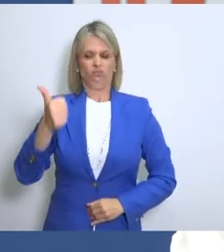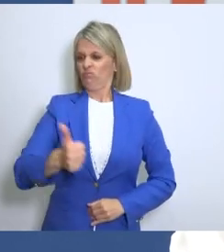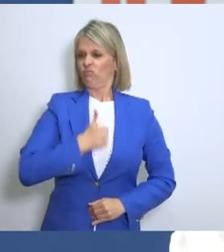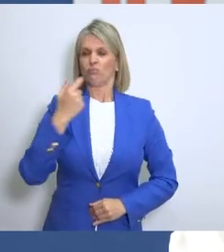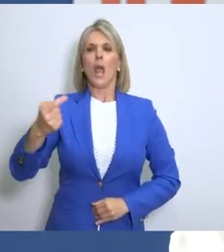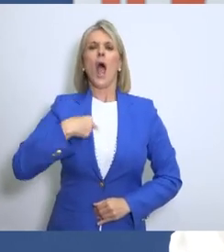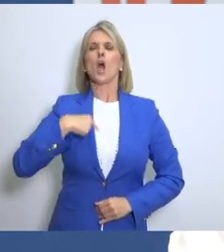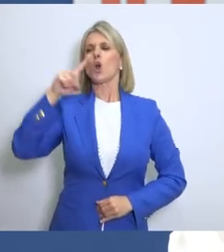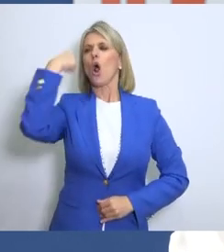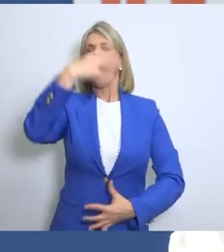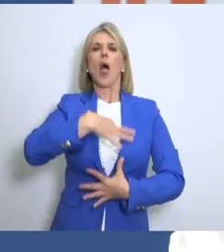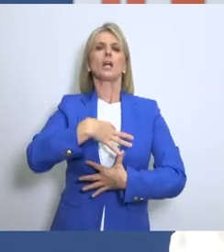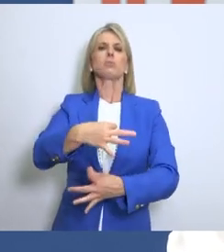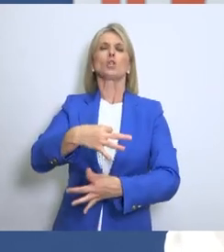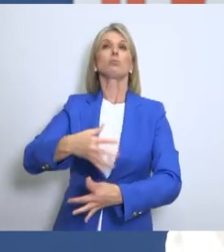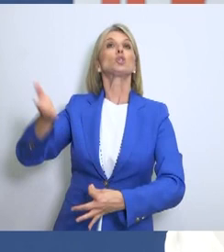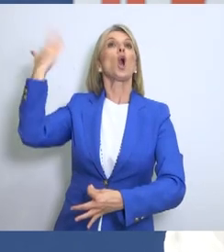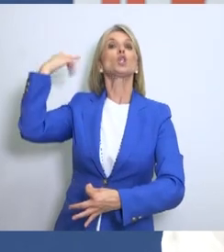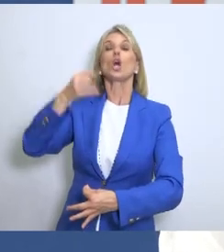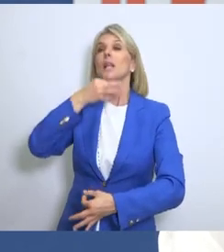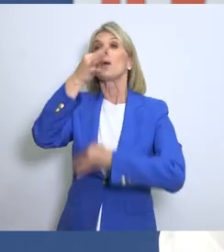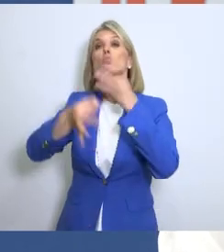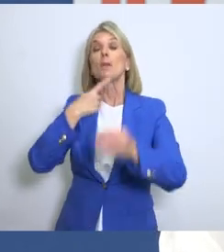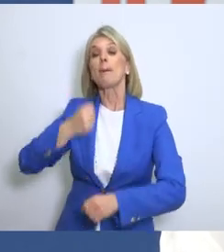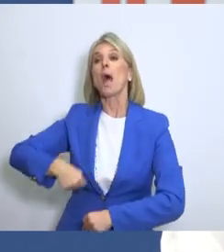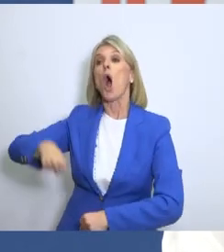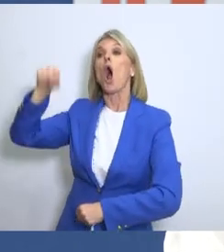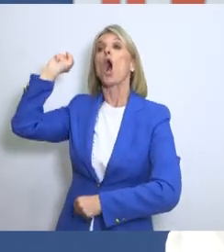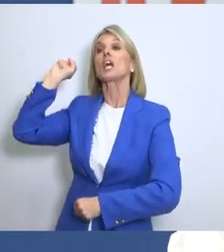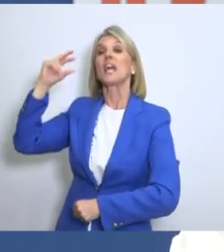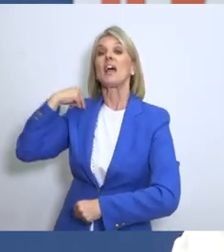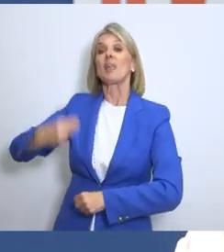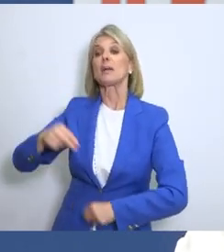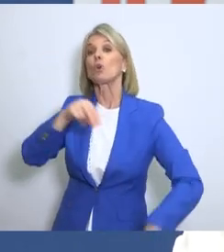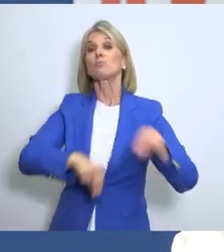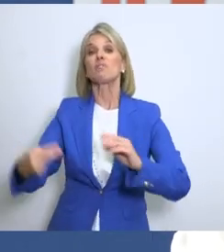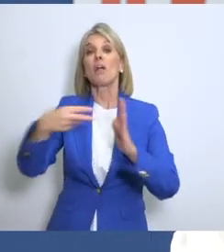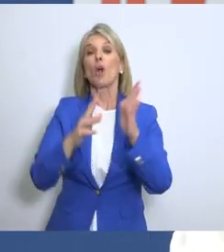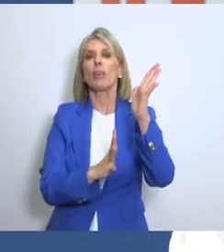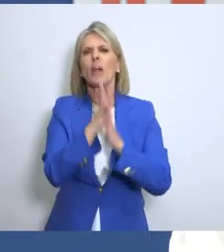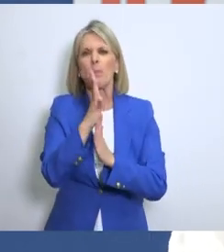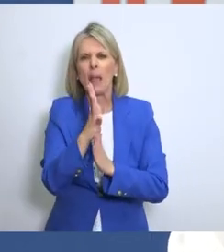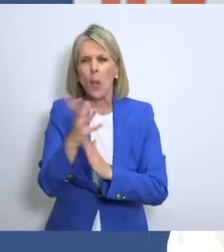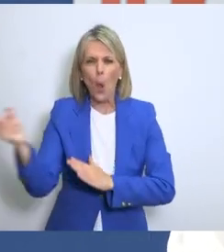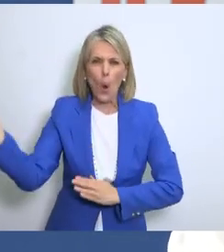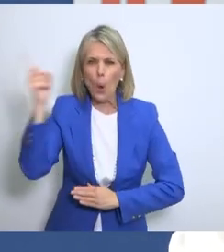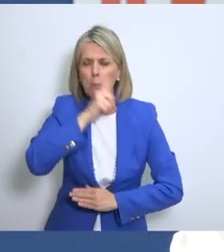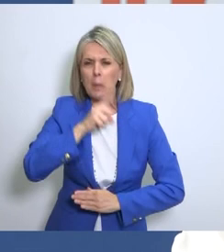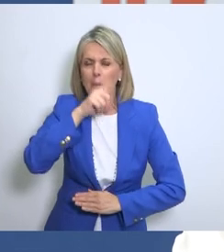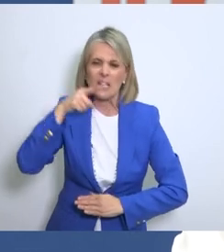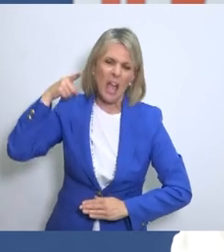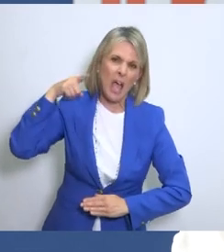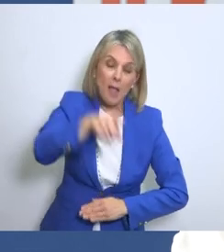ο εκπρόσωπος του περήφανου όχι του ελληνικού λαού στο δημοψήφισμα του 2015. Γιατί είναι από τους βασικούς υπεύθυνους